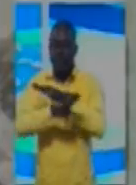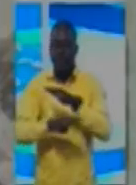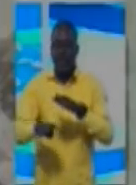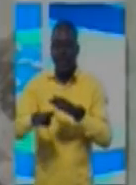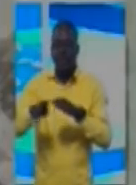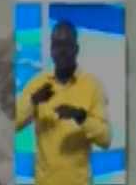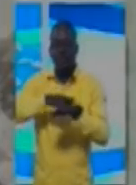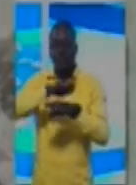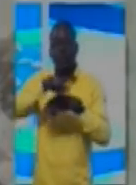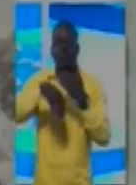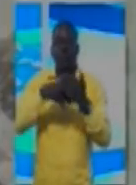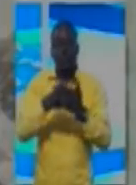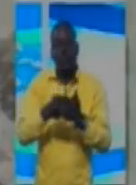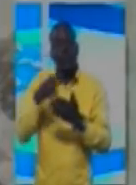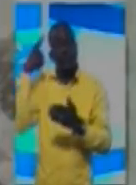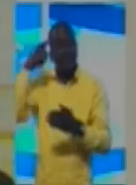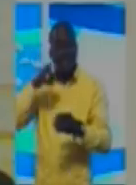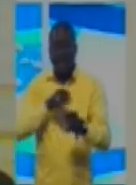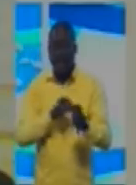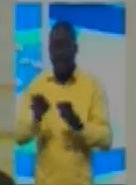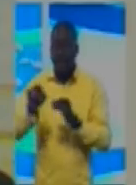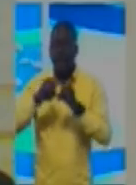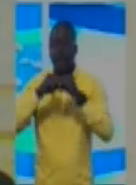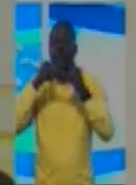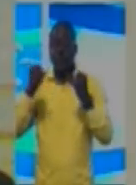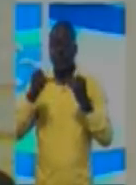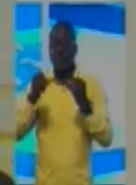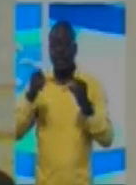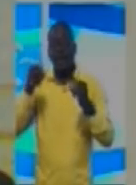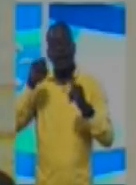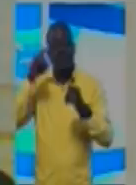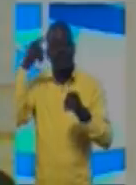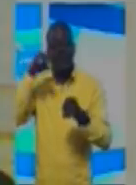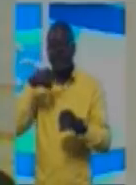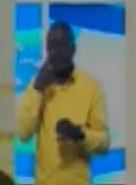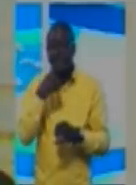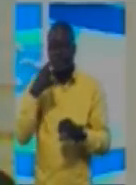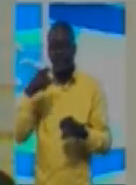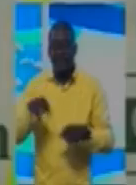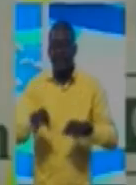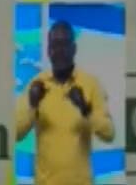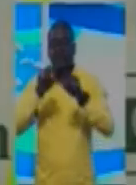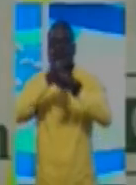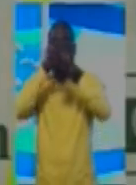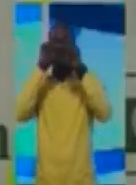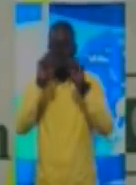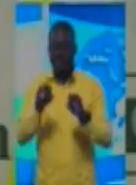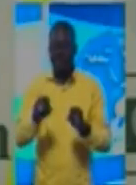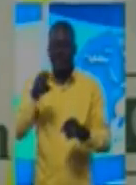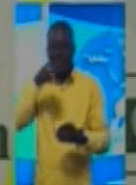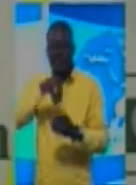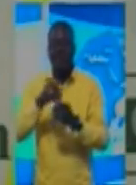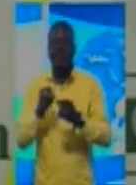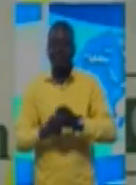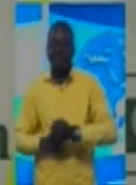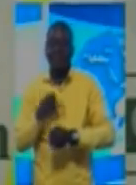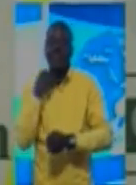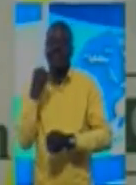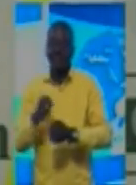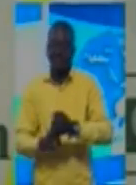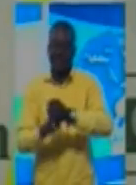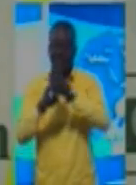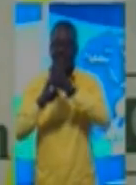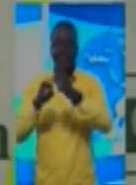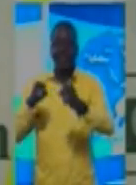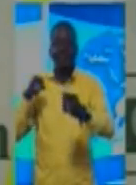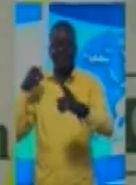surtout actualisée, explique mon confrère, contrairement au journal Le Quotidien, qui s'interroge sur le contexte sécuritaire, notamment les